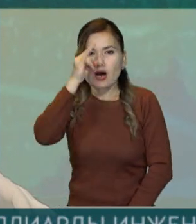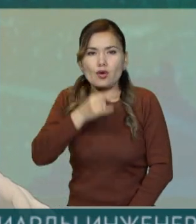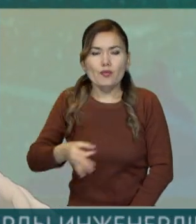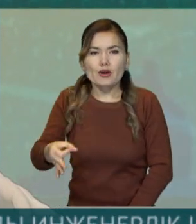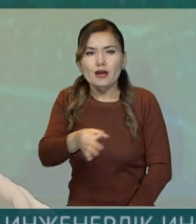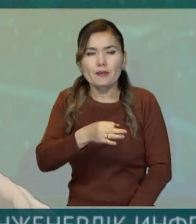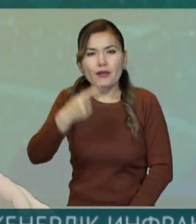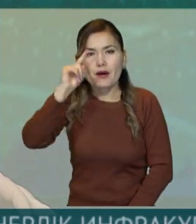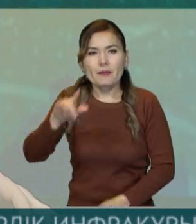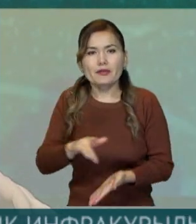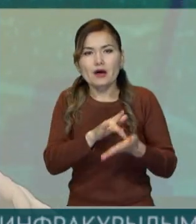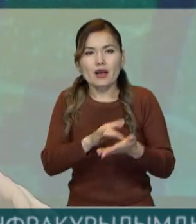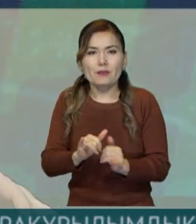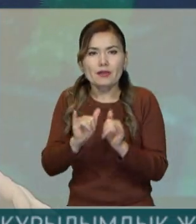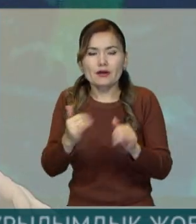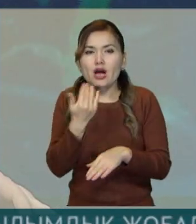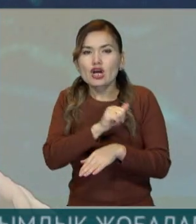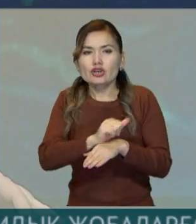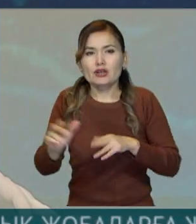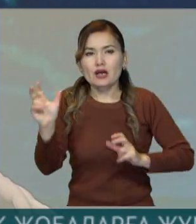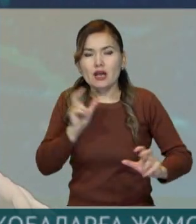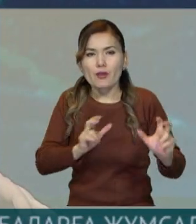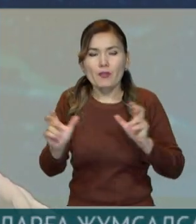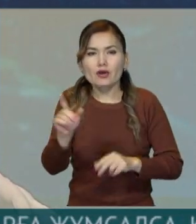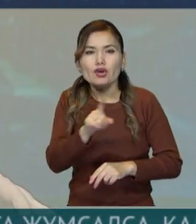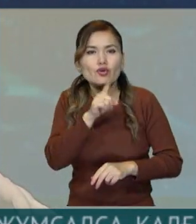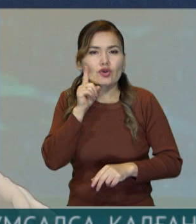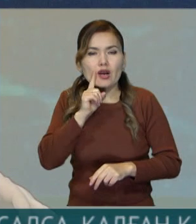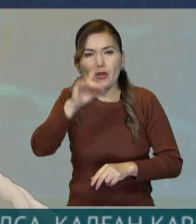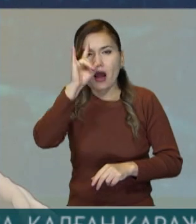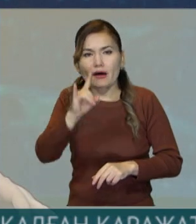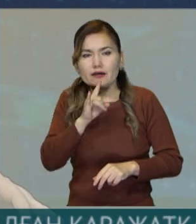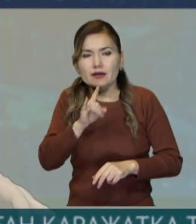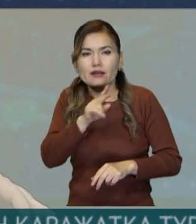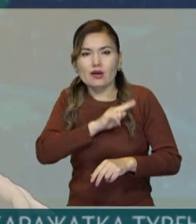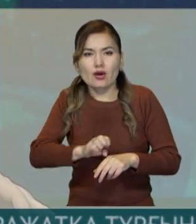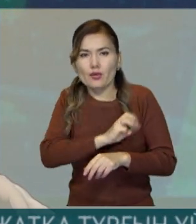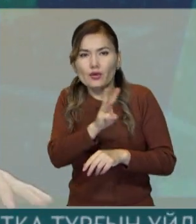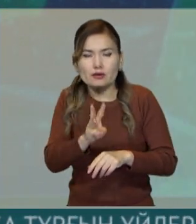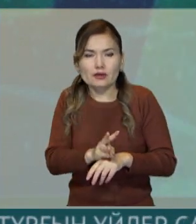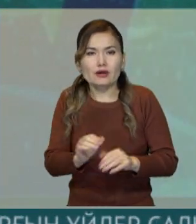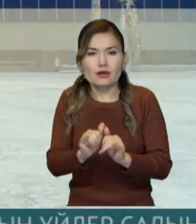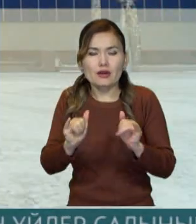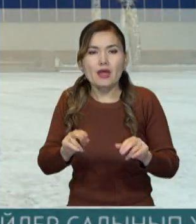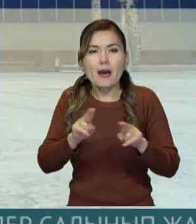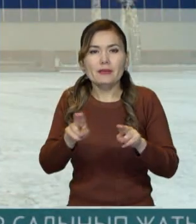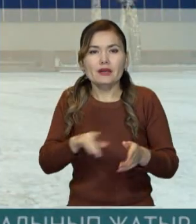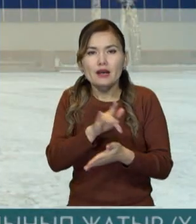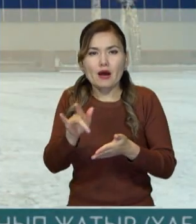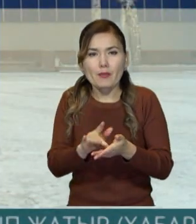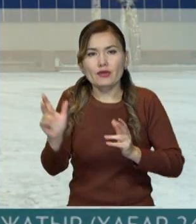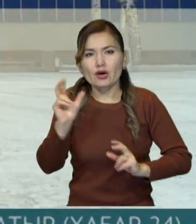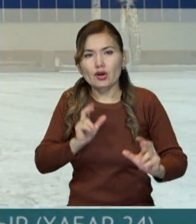облысында білім туризмін дамытып, шетелдік студенттерді елге тарту жұмыстары қарқынды. Петропавлдағы жалғыз жоғары оқу